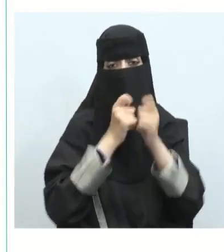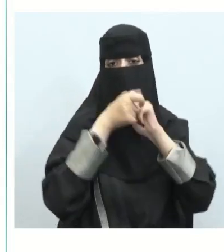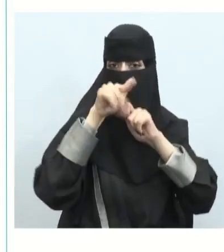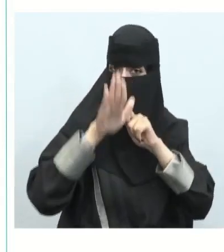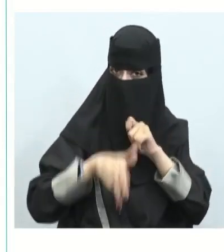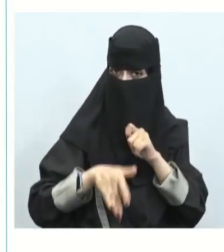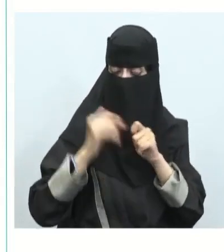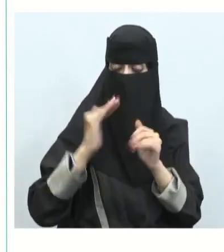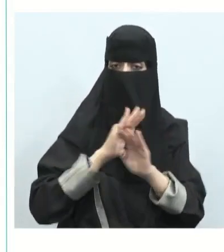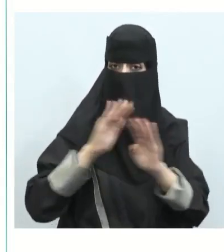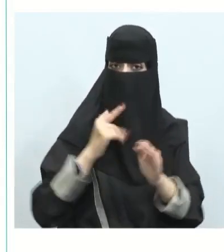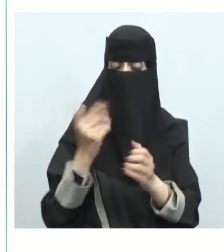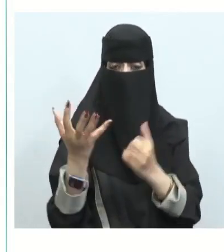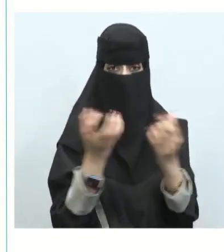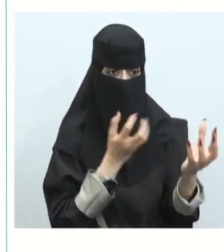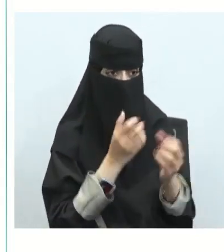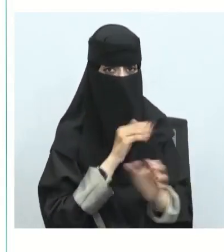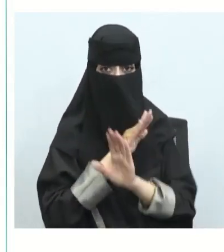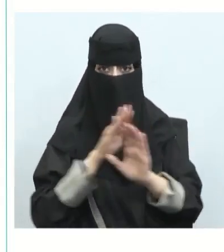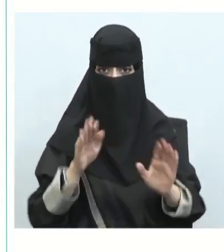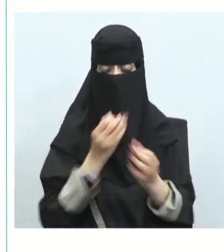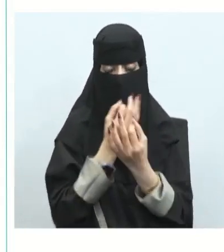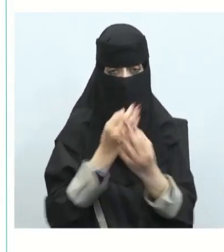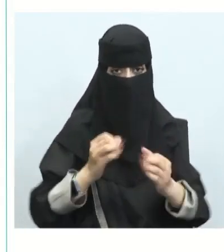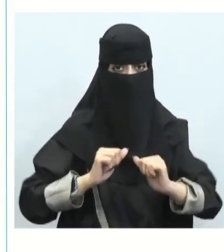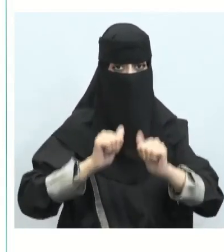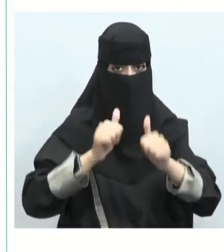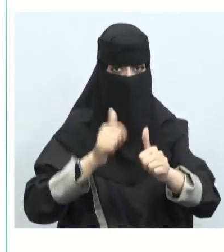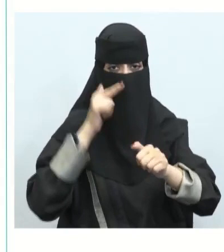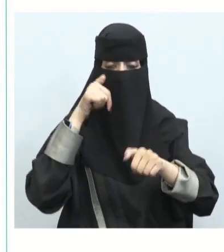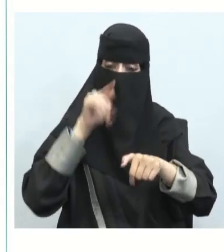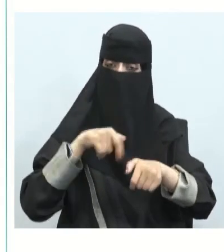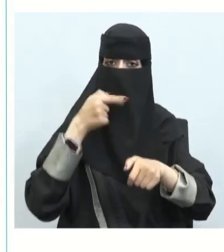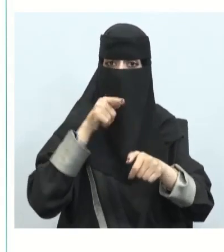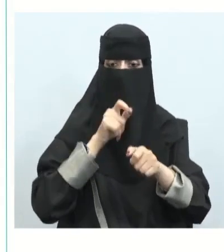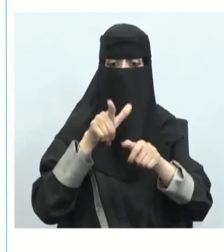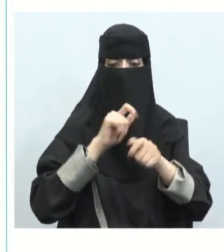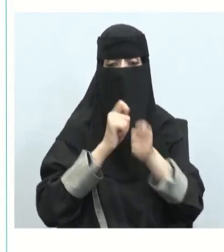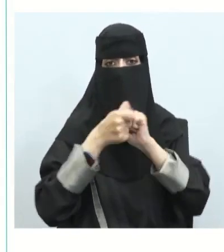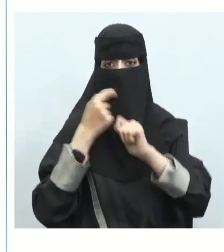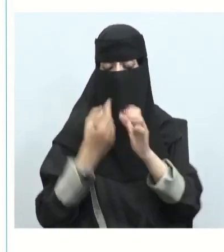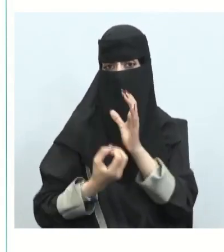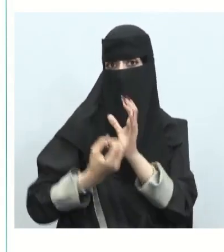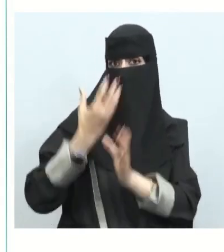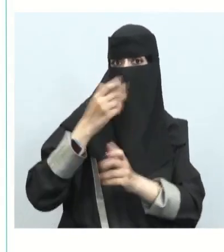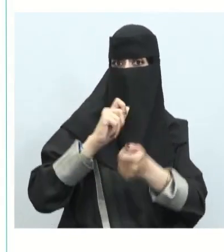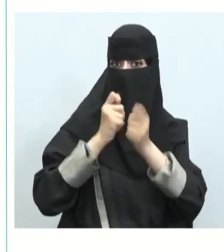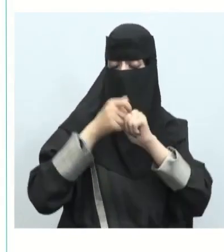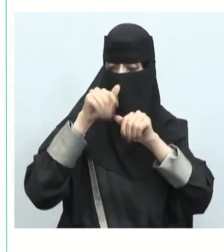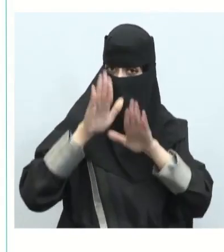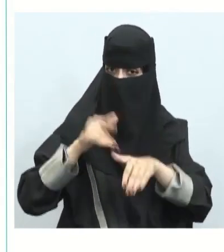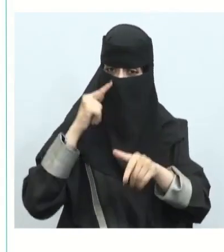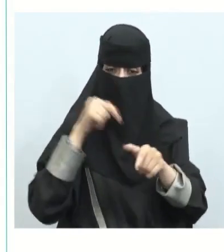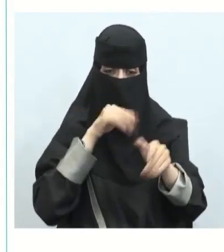الموظفين الا بعد ان يستعد بجم جميع البنود وجميع الامور حين يتفاجا الافراد بالتغيير او يشعرون بانه تم تم